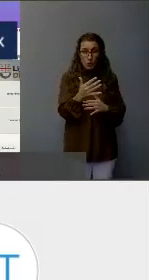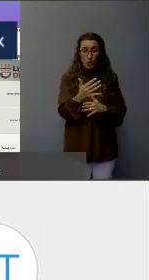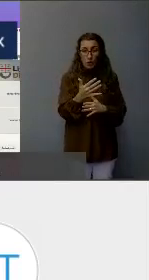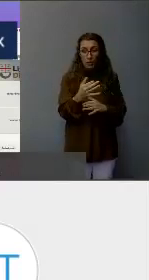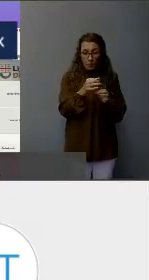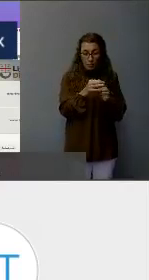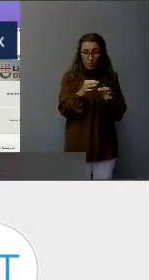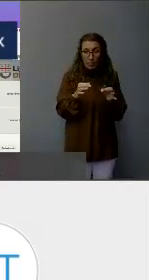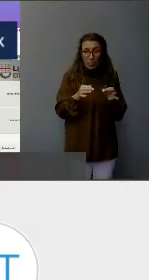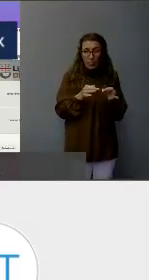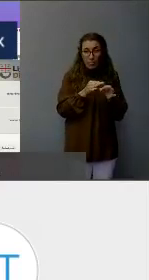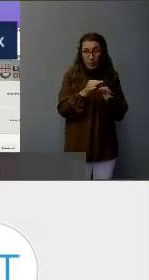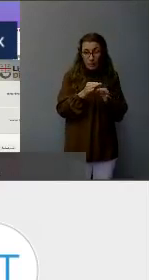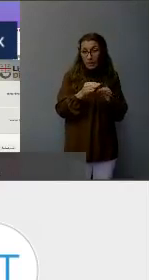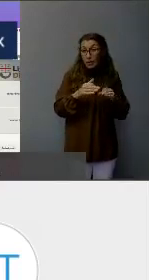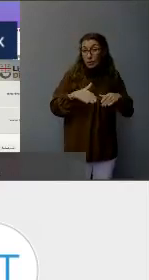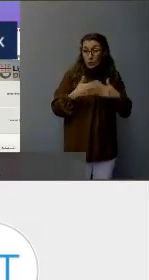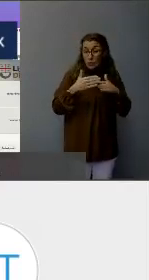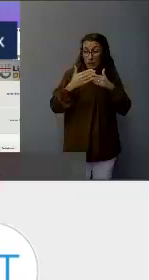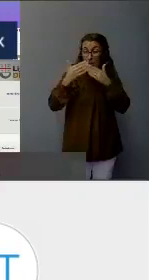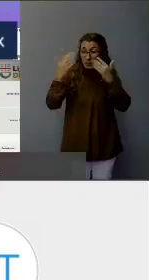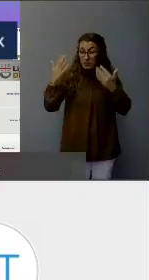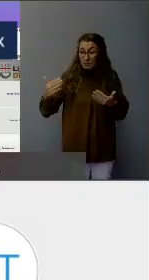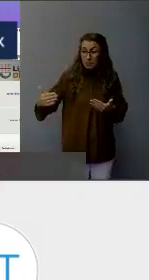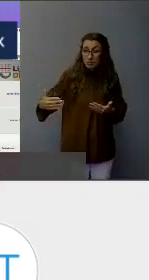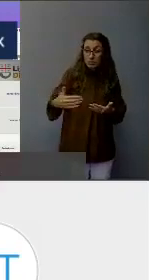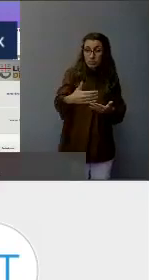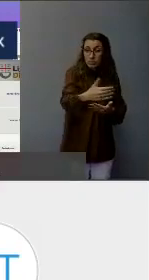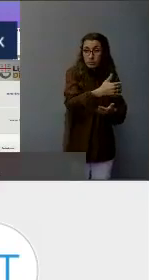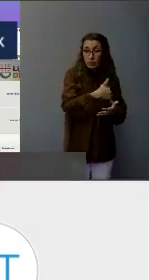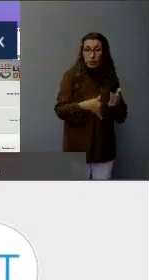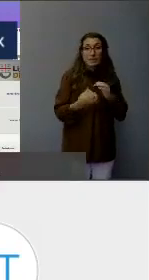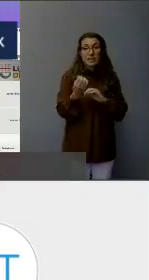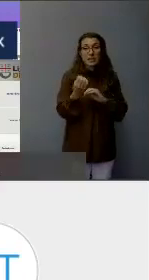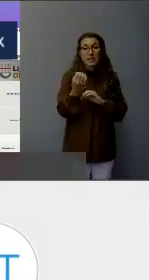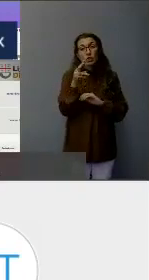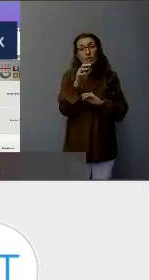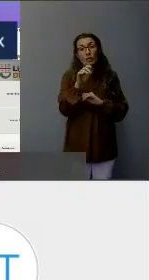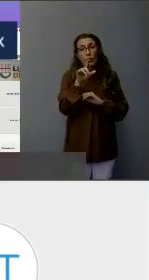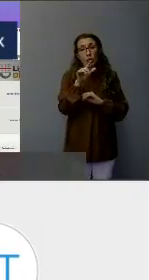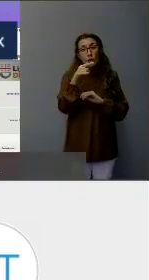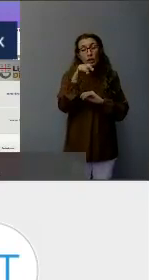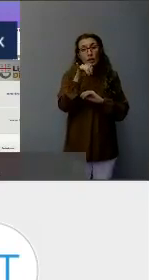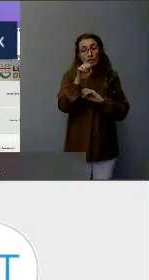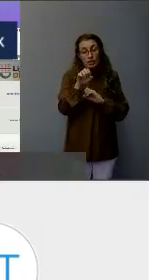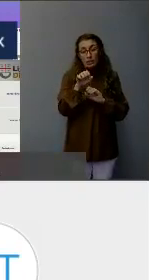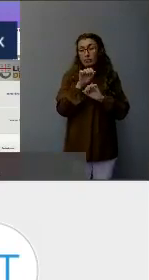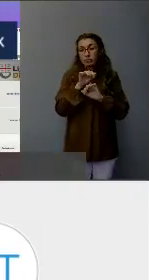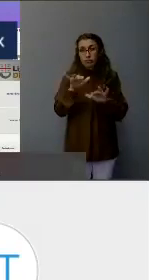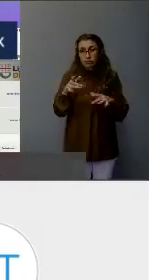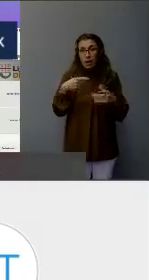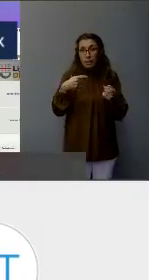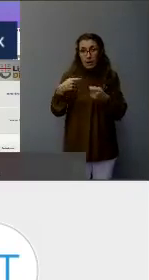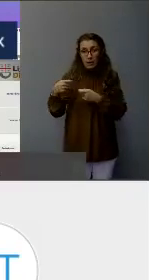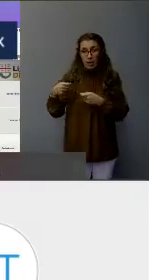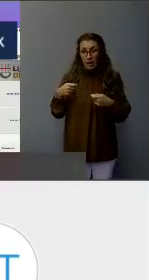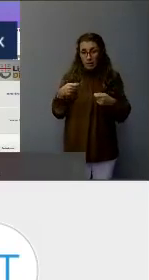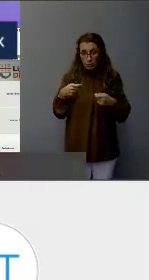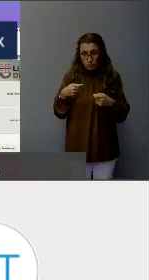mattina venivano portati alla stazione di voltri dall instradati nei mercati dell'oro italy milano torino vantaggio